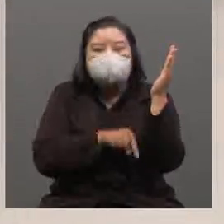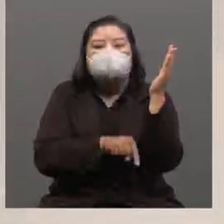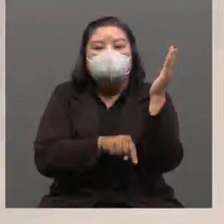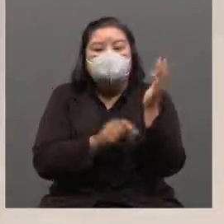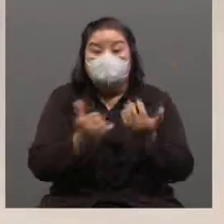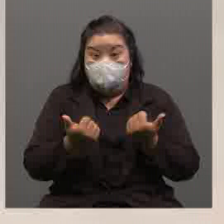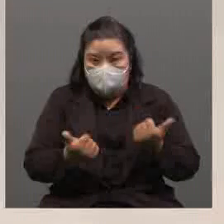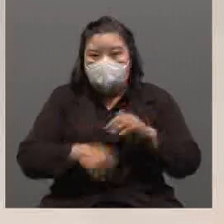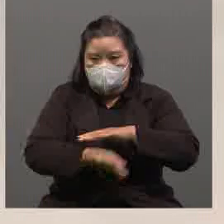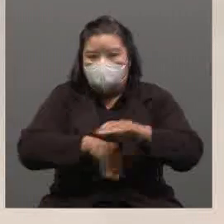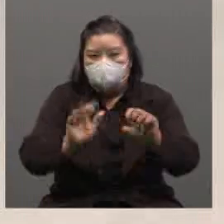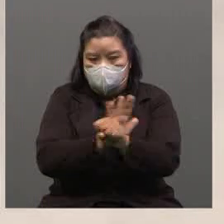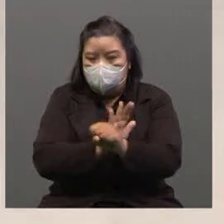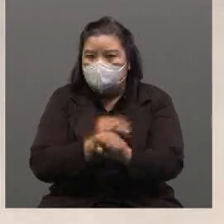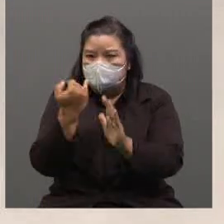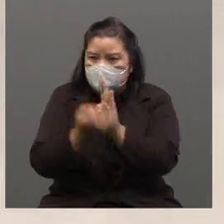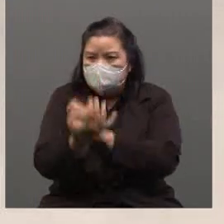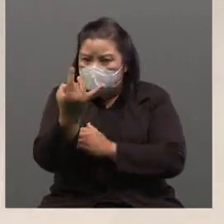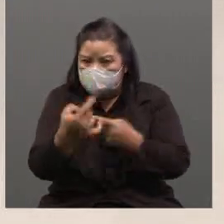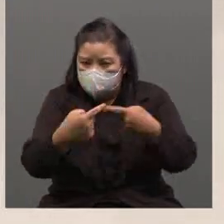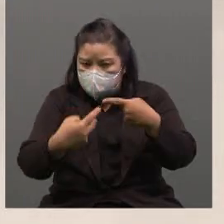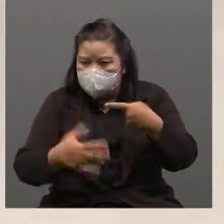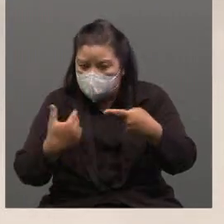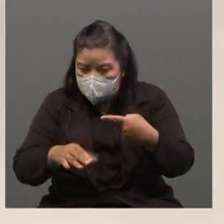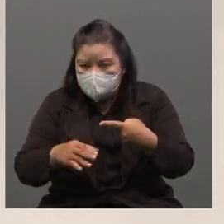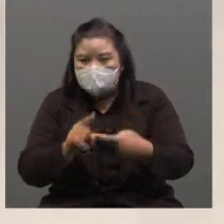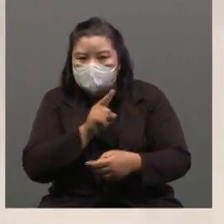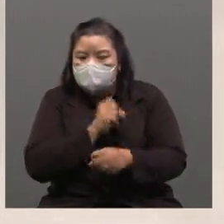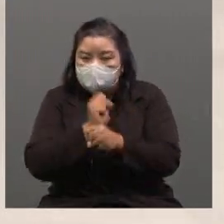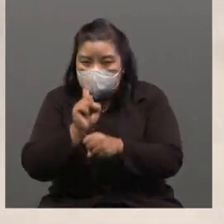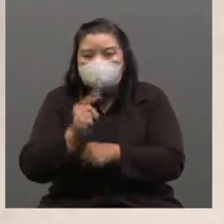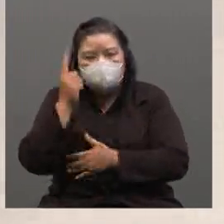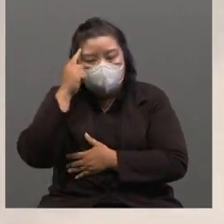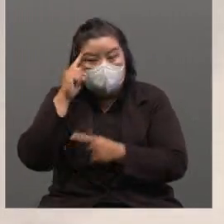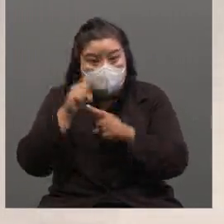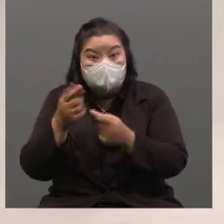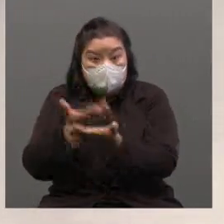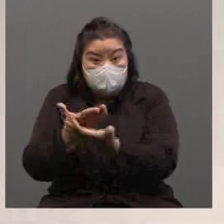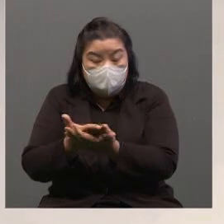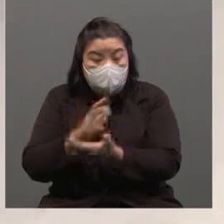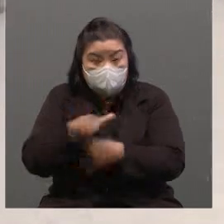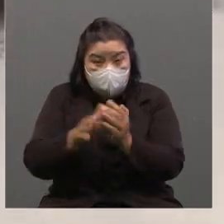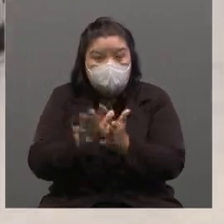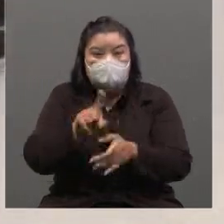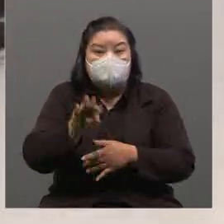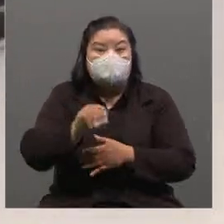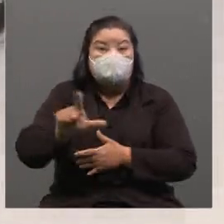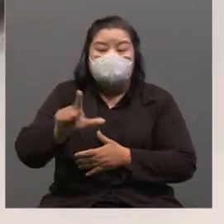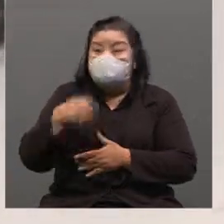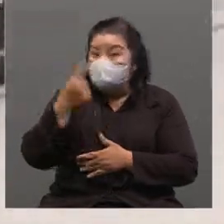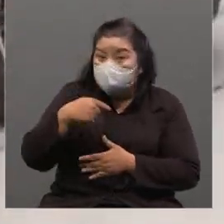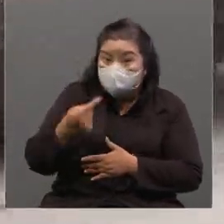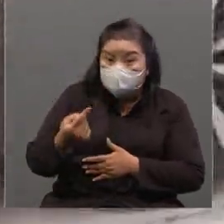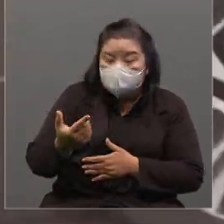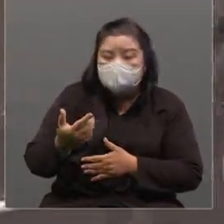ะข้อมูลน่ะมีแล้วว่าใครทำอะไรยังไงบ้างมีหน้าที่ตรงไหนแต่ถามว่ายอดเงิน140ล้านบาทเนี่ยอยู่ที่